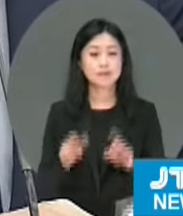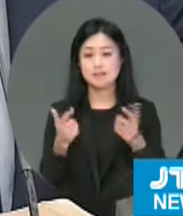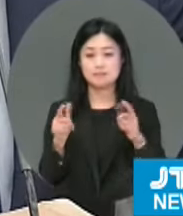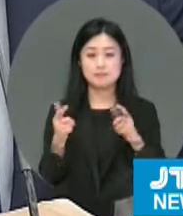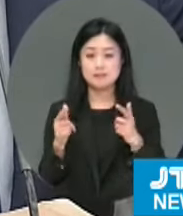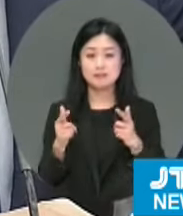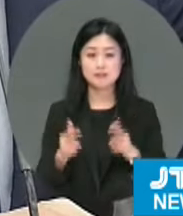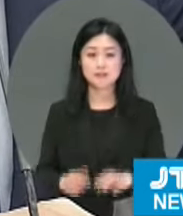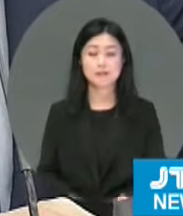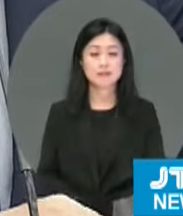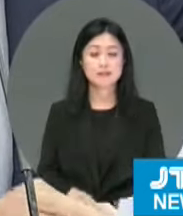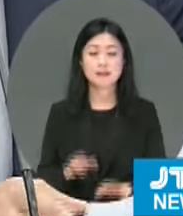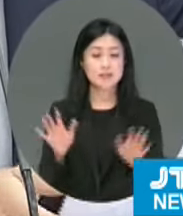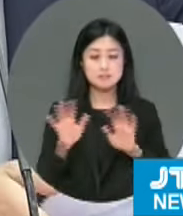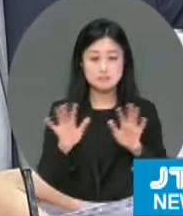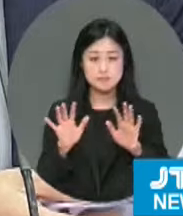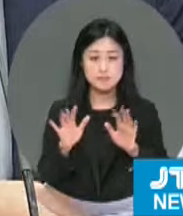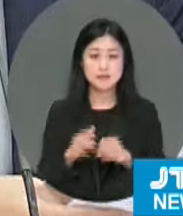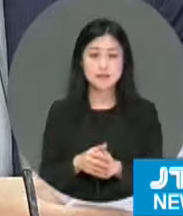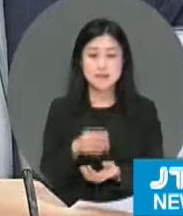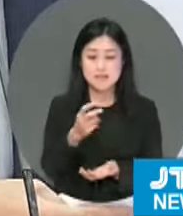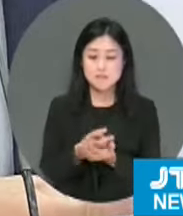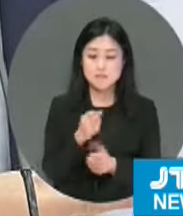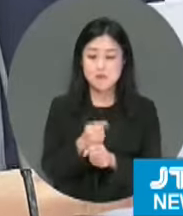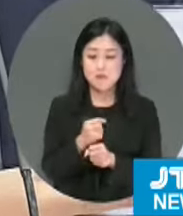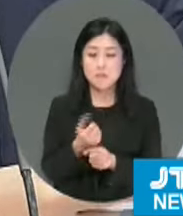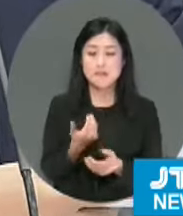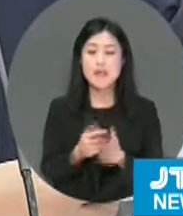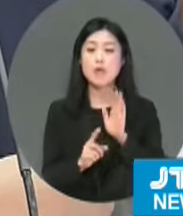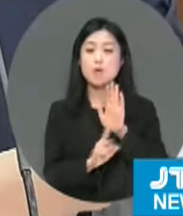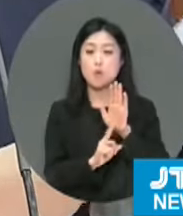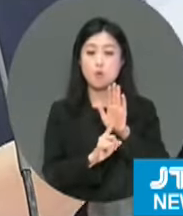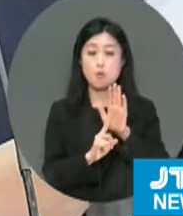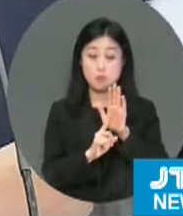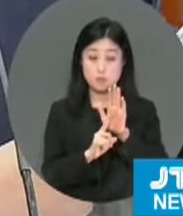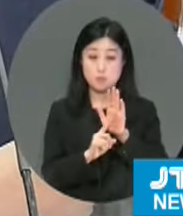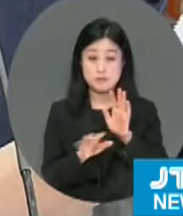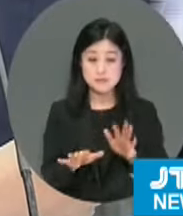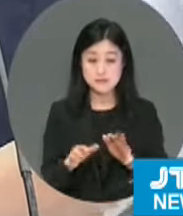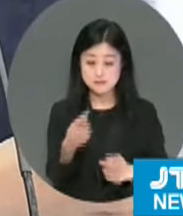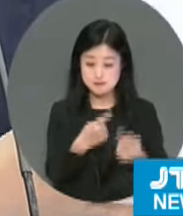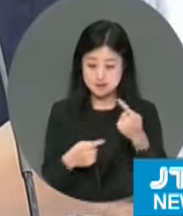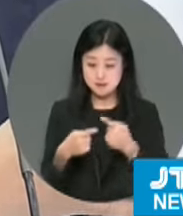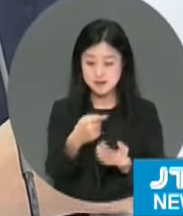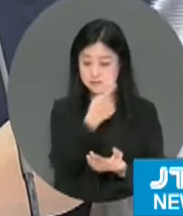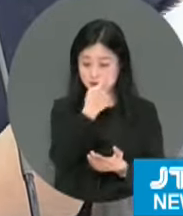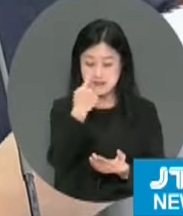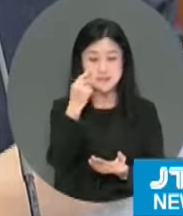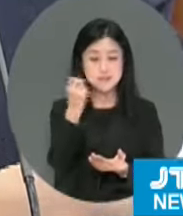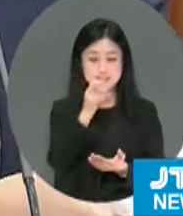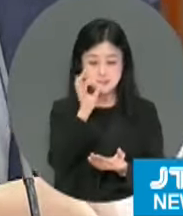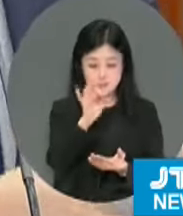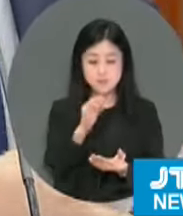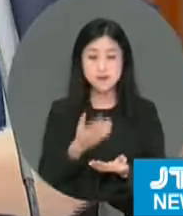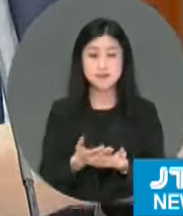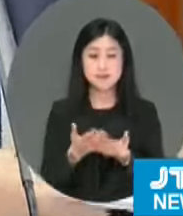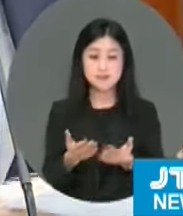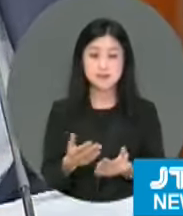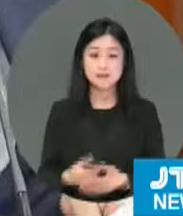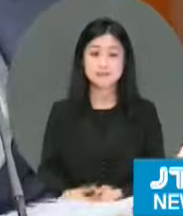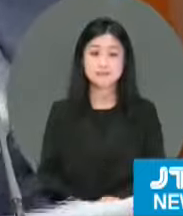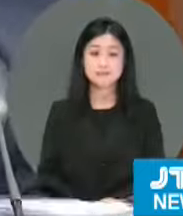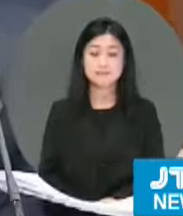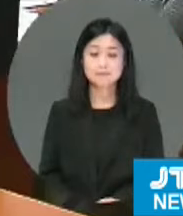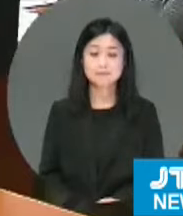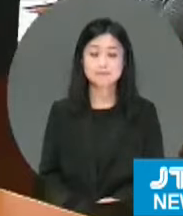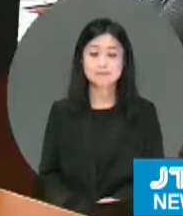처리를 하세요. 그런 부분은 아니고 입법 예고에서 또 여러 가지 의견들이 있어 신중하게 검토를 하겠다는 말씀을 드리겠습니다. 네. 그렇게 말씀하십니다.